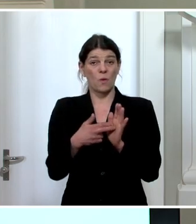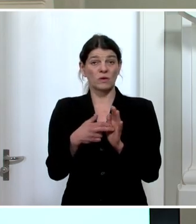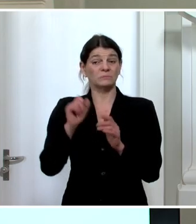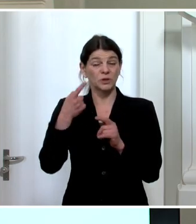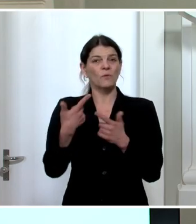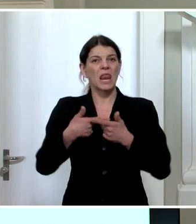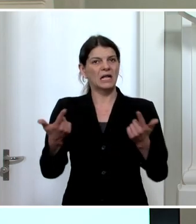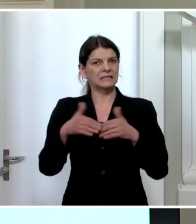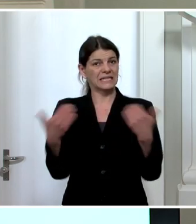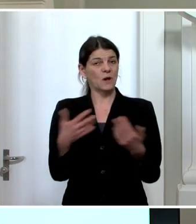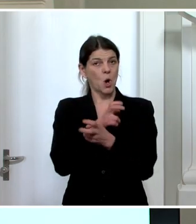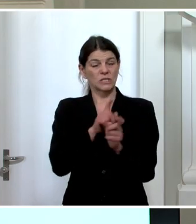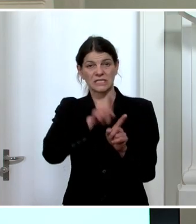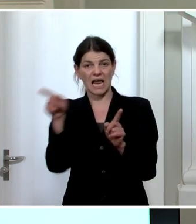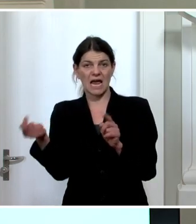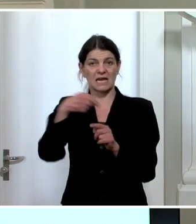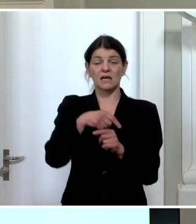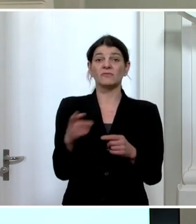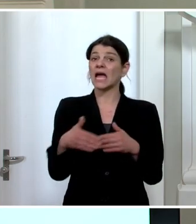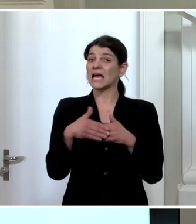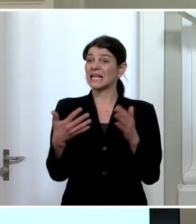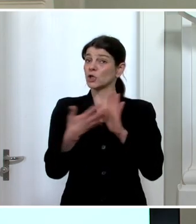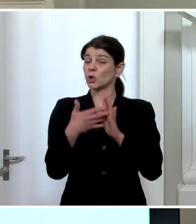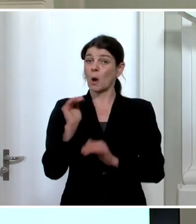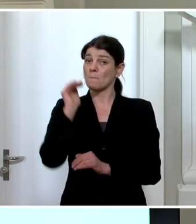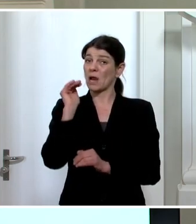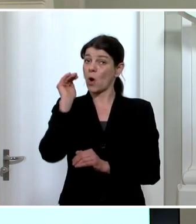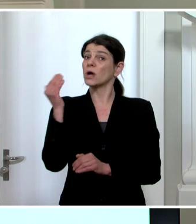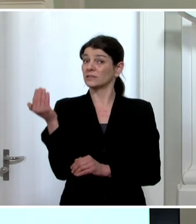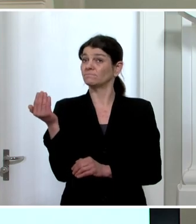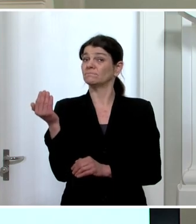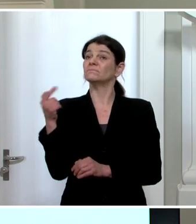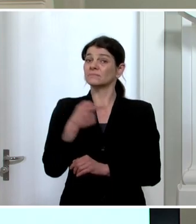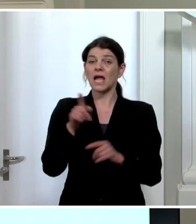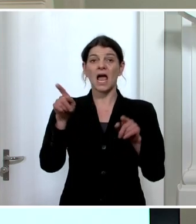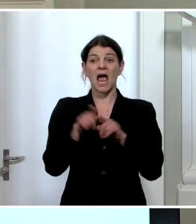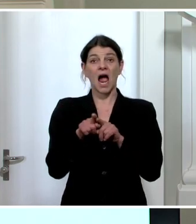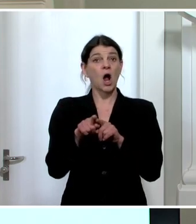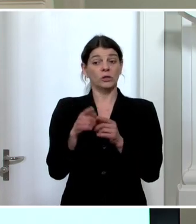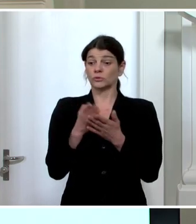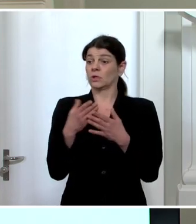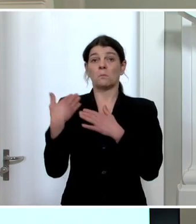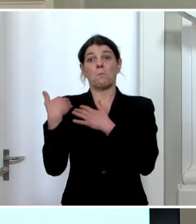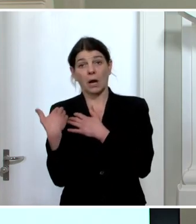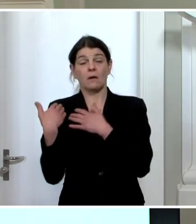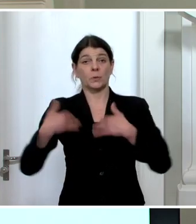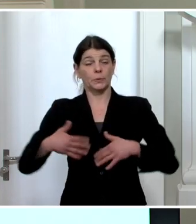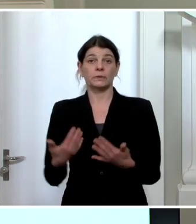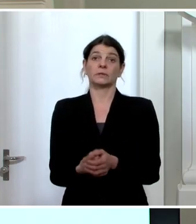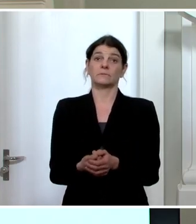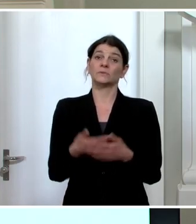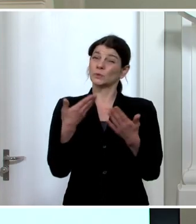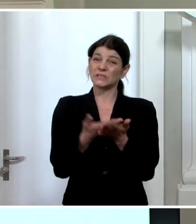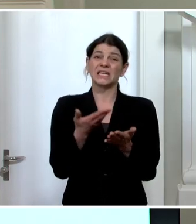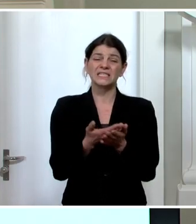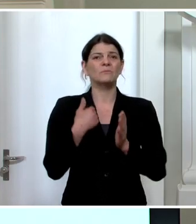Österreich kommen wird, weil die Grenzkontrollbehörden auch an die Grenzen ihrer Ressourcen stoßen. Und